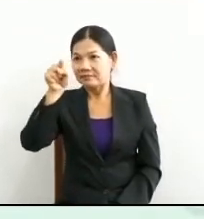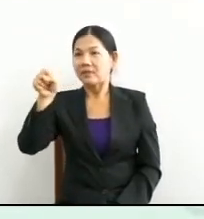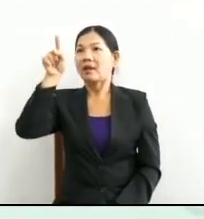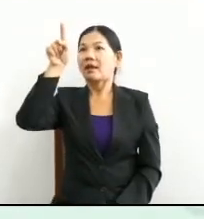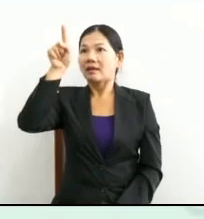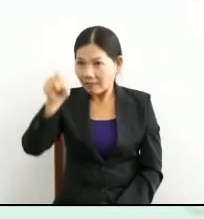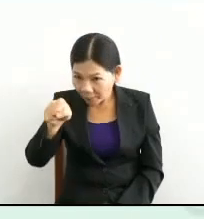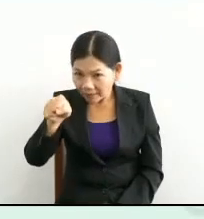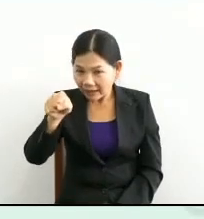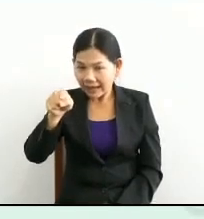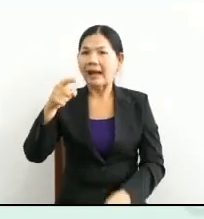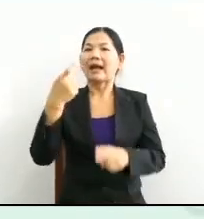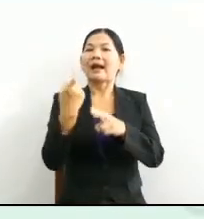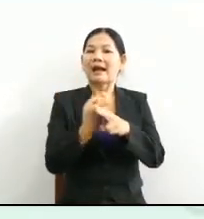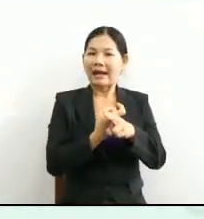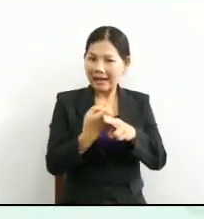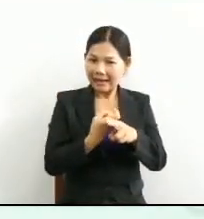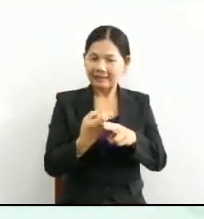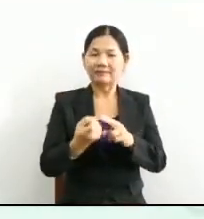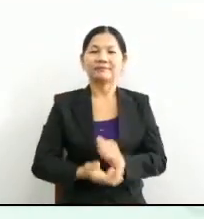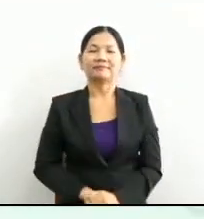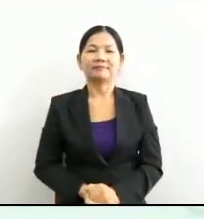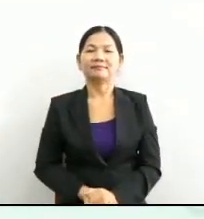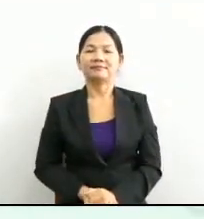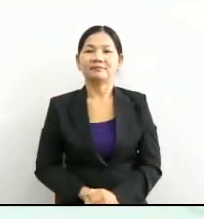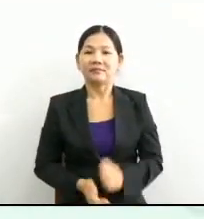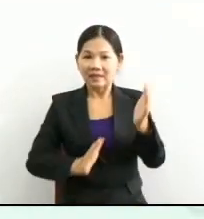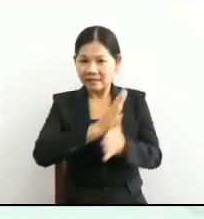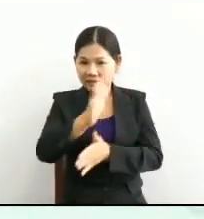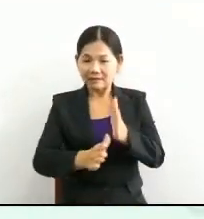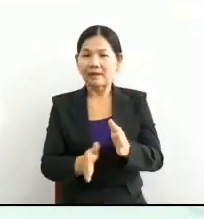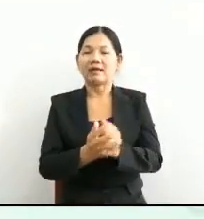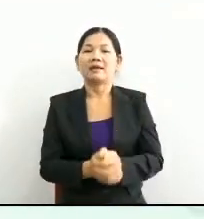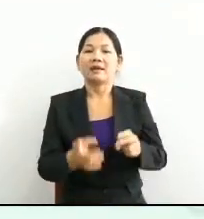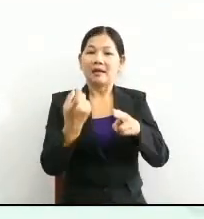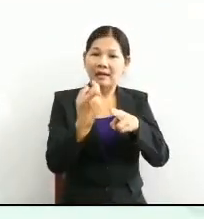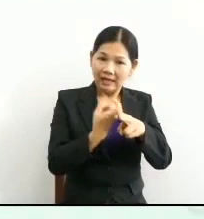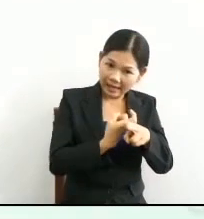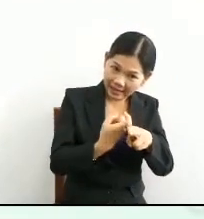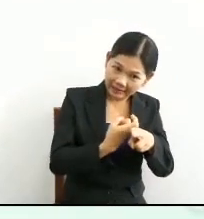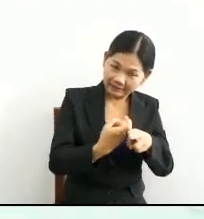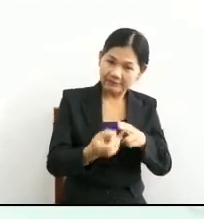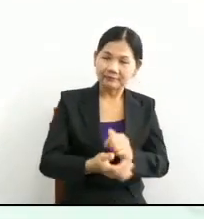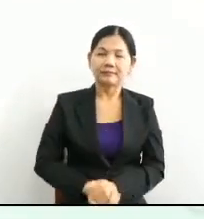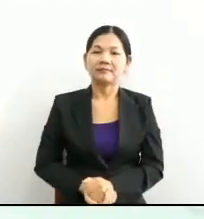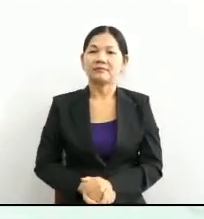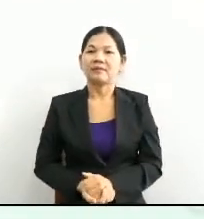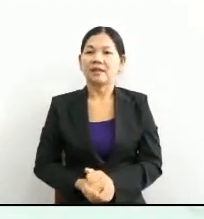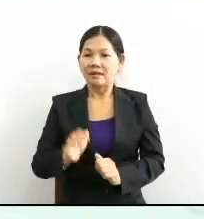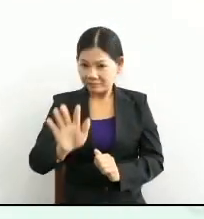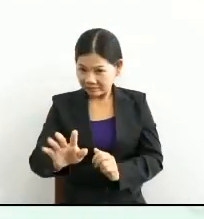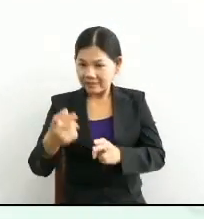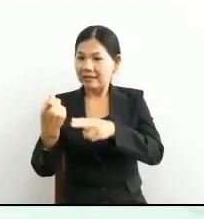hạt bần tọ muối hạt con ăn chỉ muốn cứ hạt con ăn được luôn